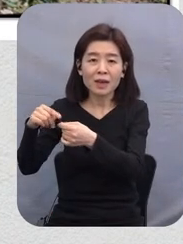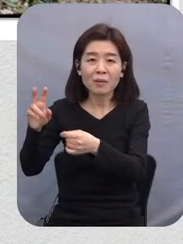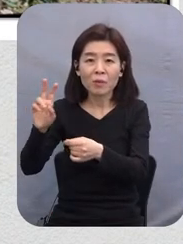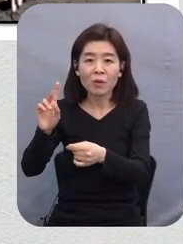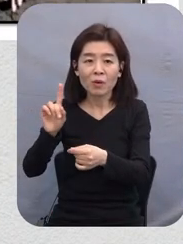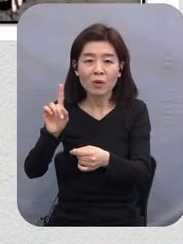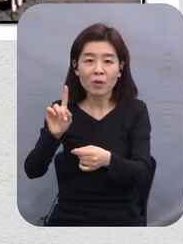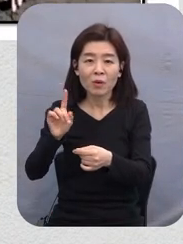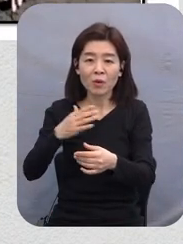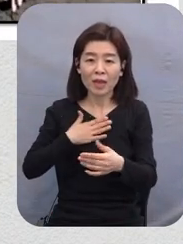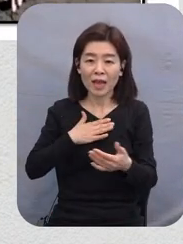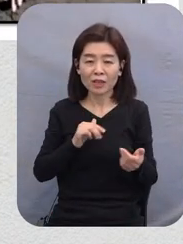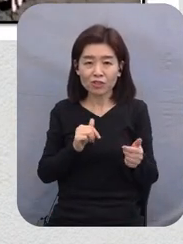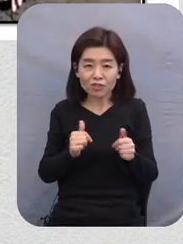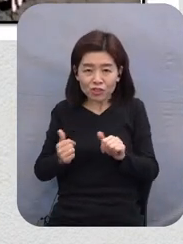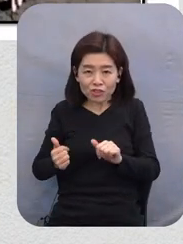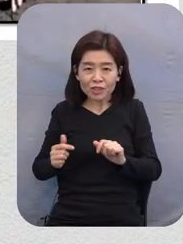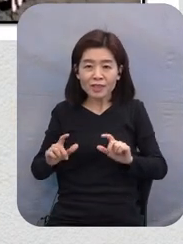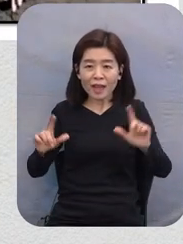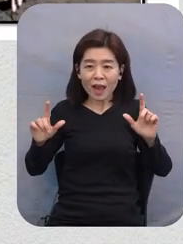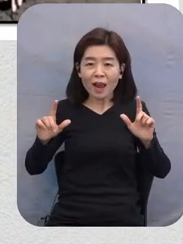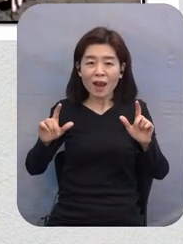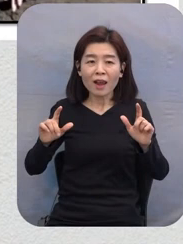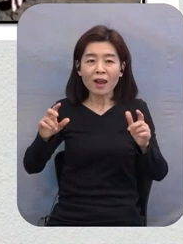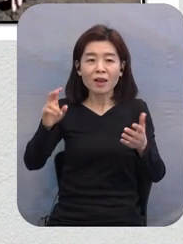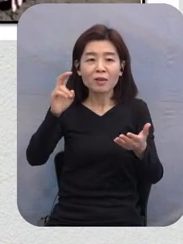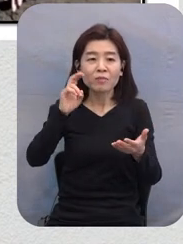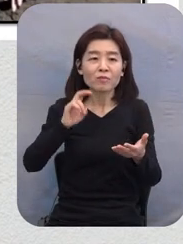내가 죽는 날 이 노래를 부르고 온 거예요.